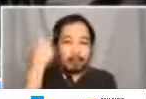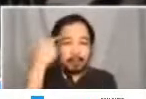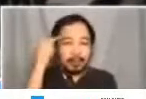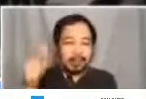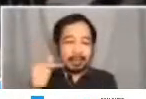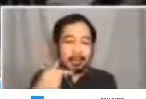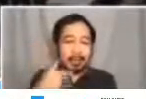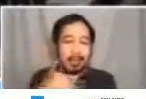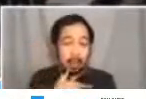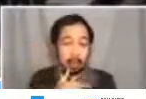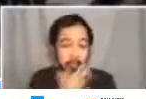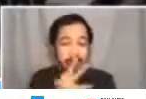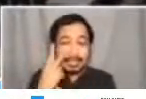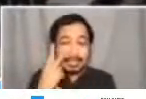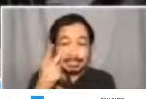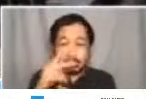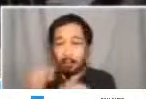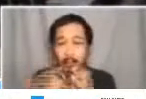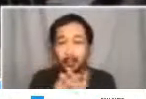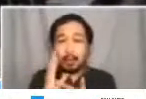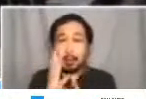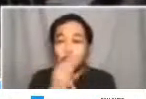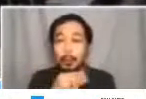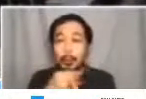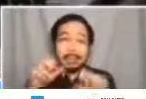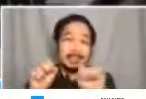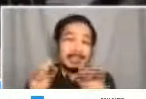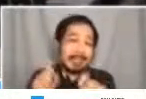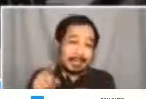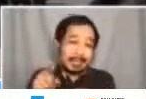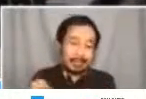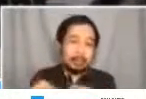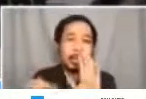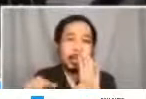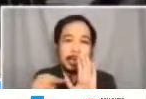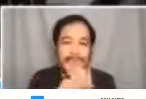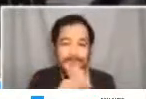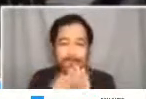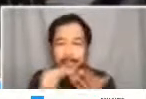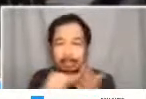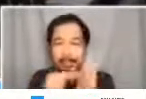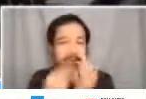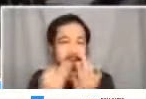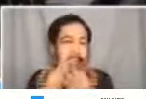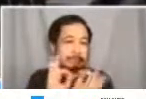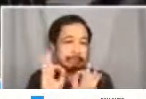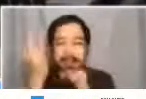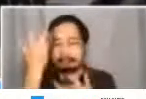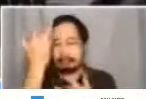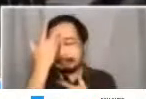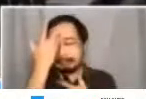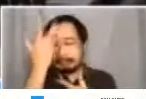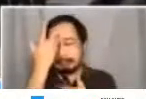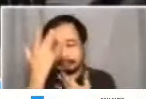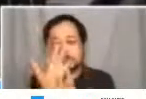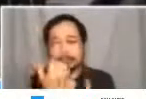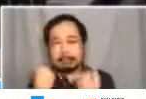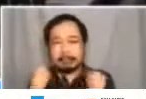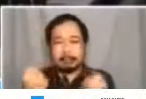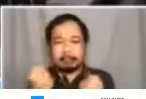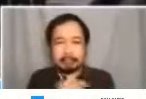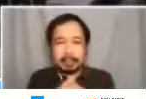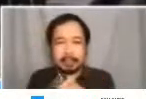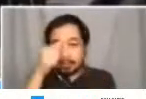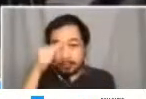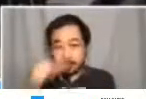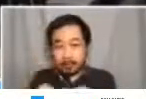pabain pa ang programa, pero hanggang dito na lang po talaga. Dito po nagtatapos ang ating programa para sa araw na ito, ha. Meron pa bukas.